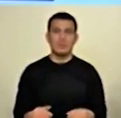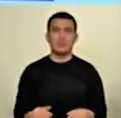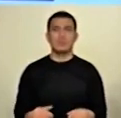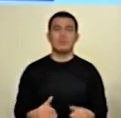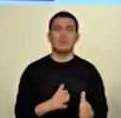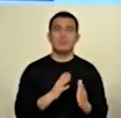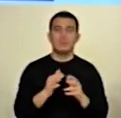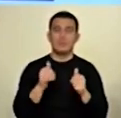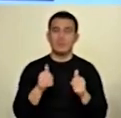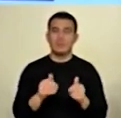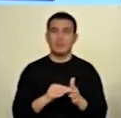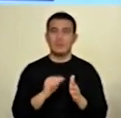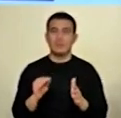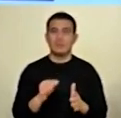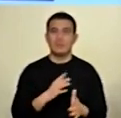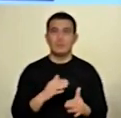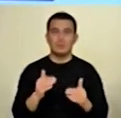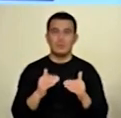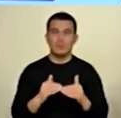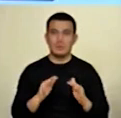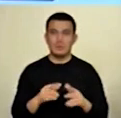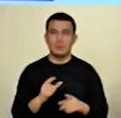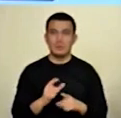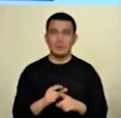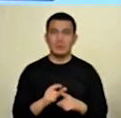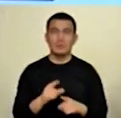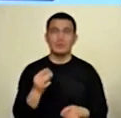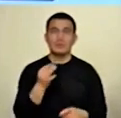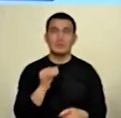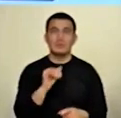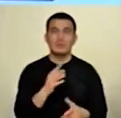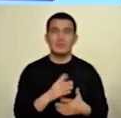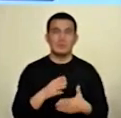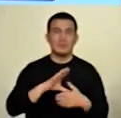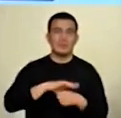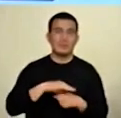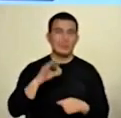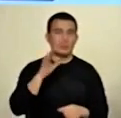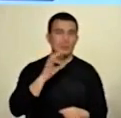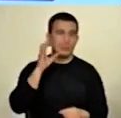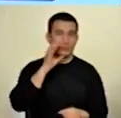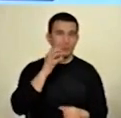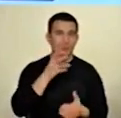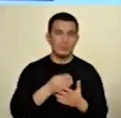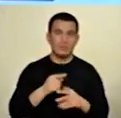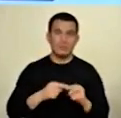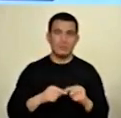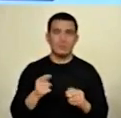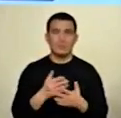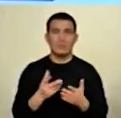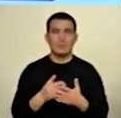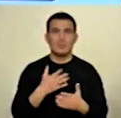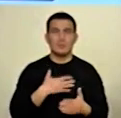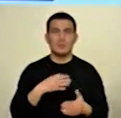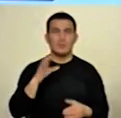Endi mana rasmni yuklab oldik. Rasmni pastki qismiga biz matnli ma'lumotlarni joylashtirishimiz kerak bo'ladi. Oddiy so'z, masalan,